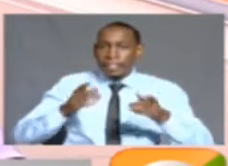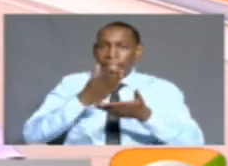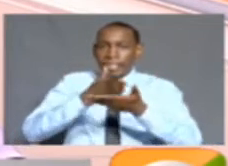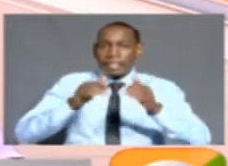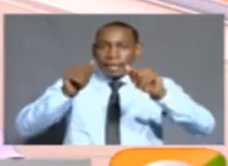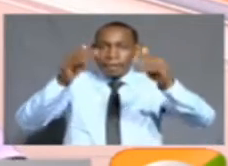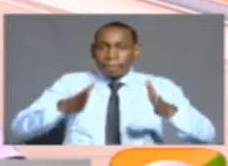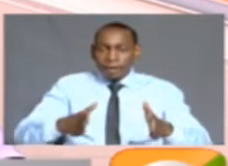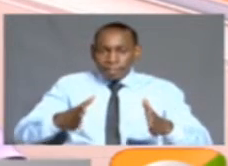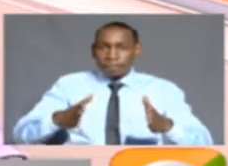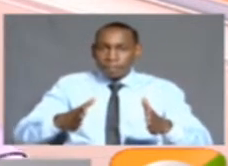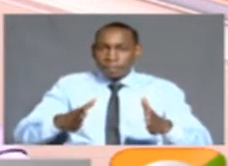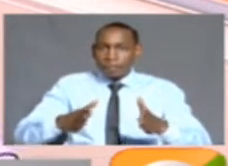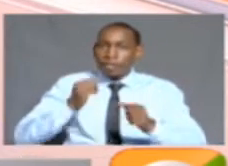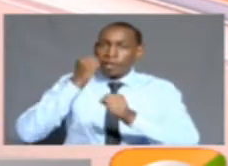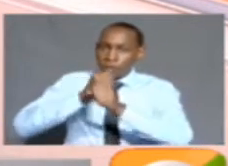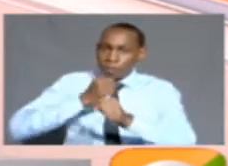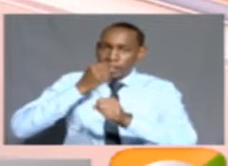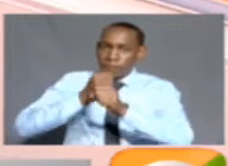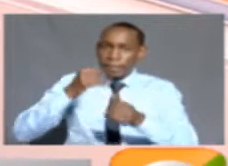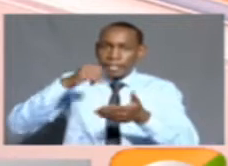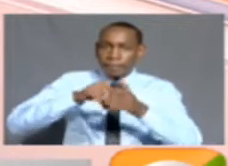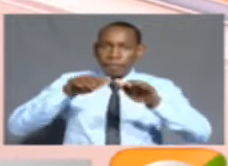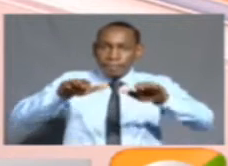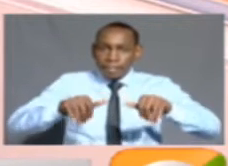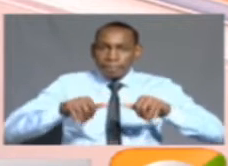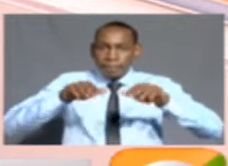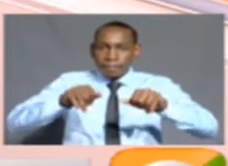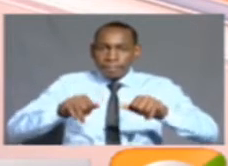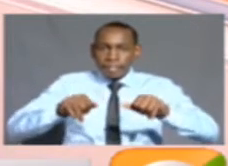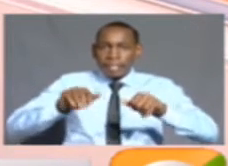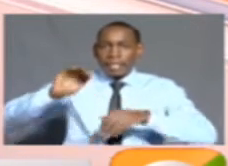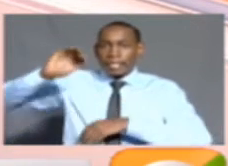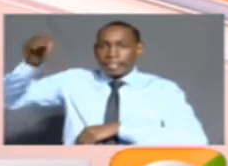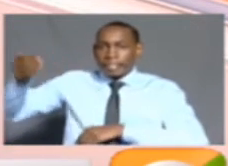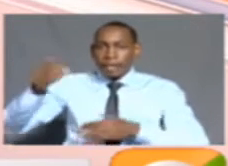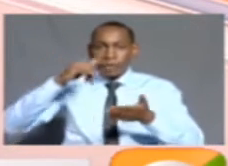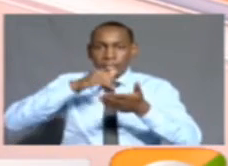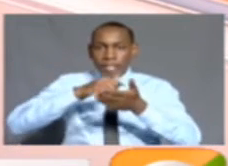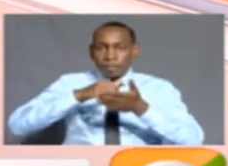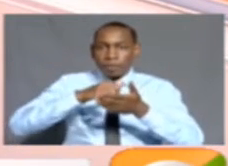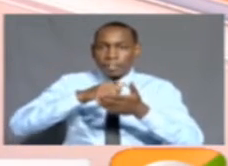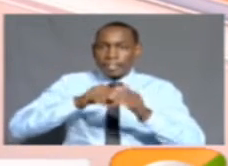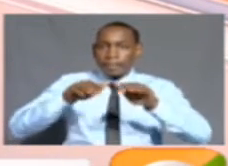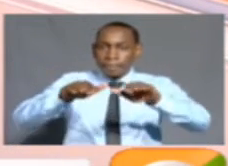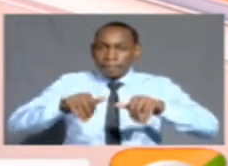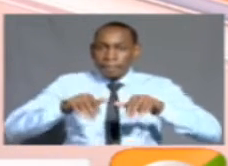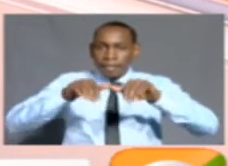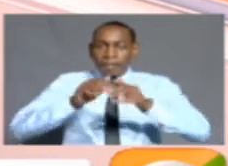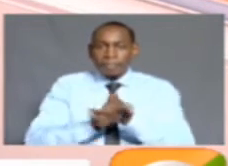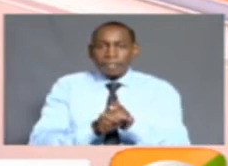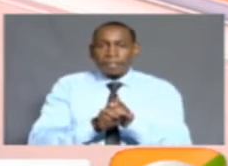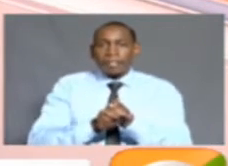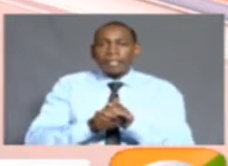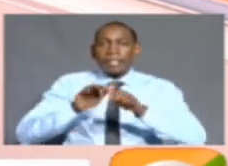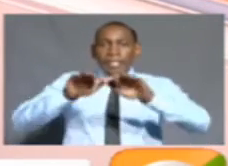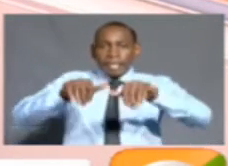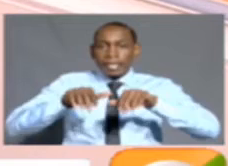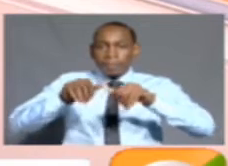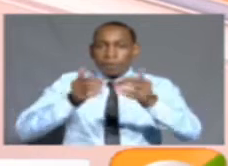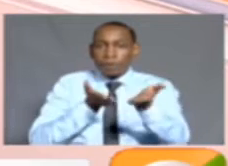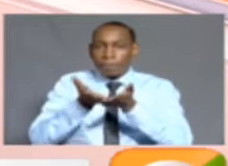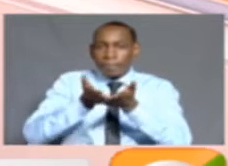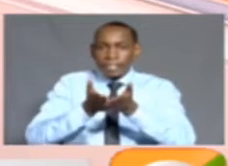wakulima wamepiga moyo konde na kujihusisha na kilimo katika miji mikuu ukiwemo ufugaji. Kwenye Kilimo Biashara leo, Denis